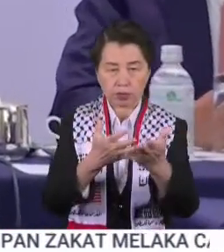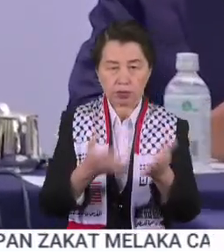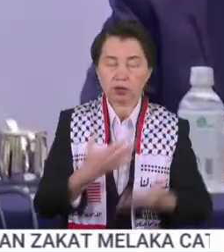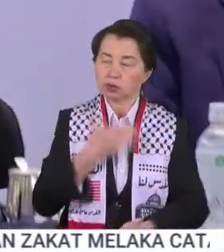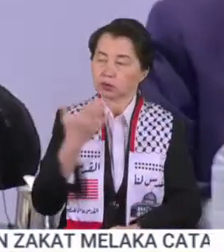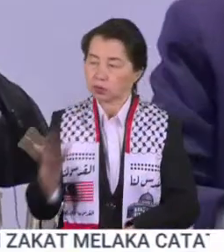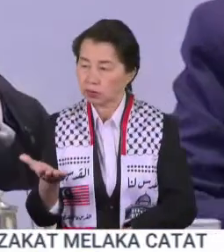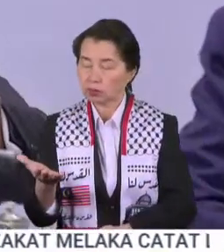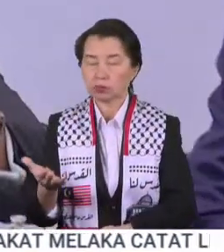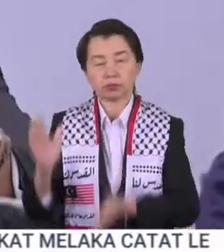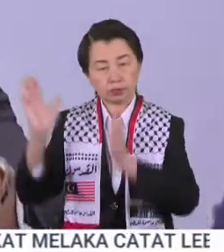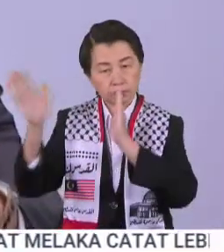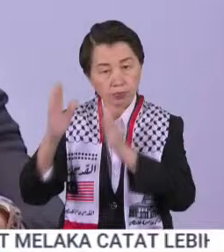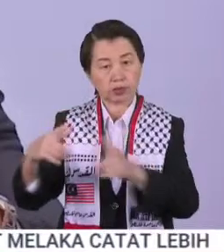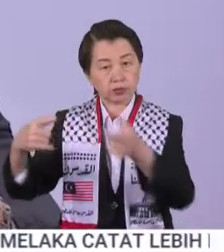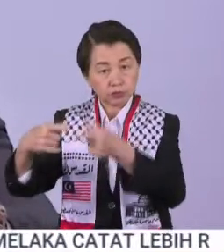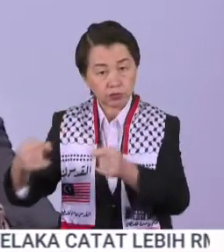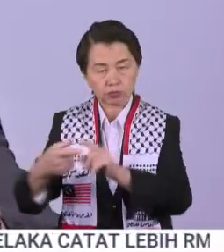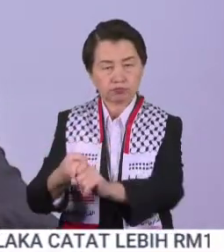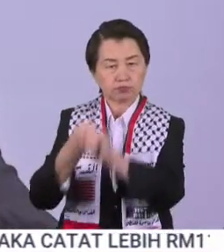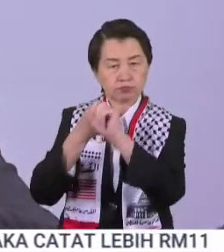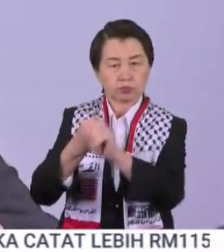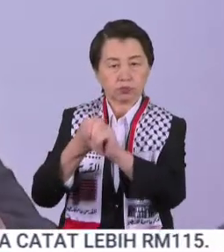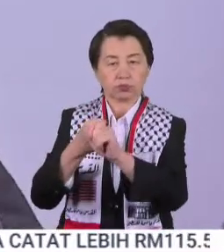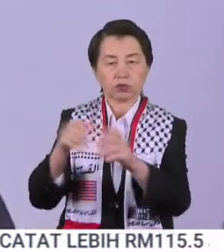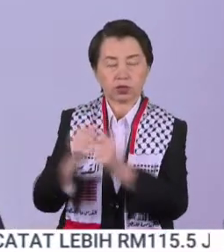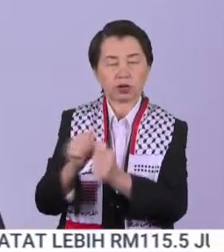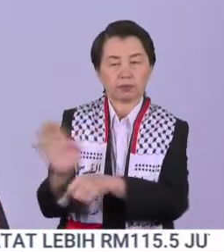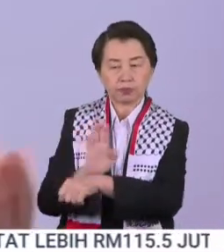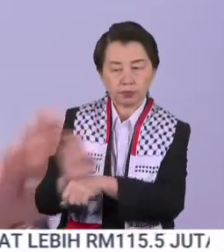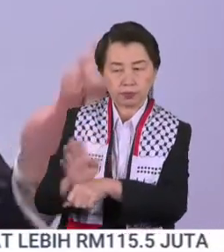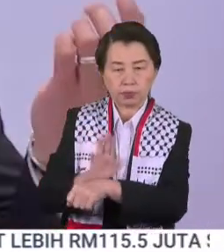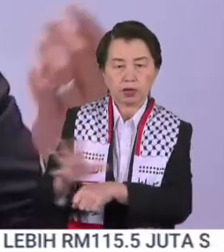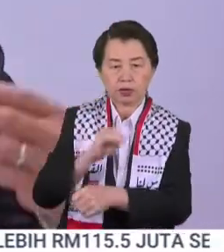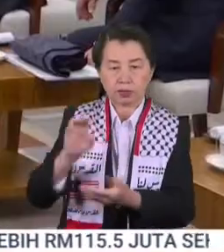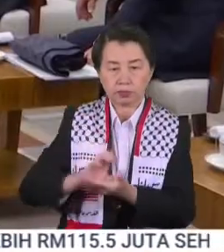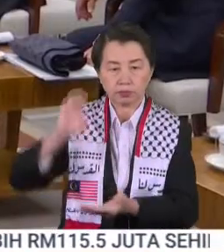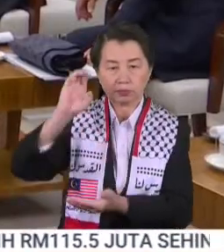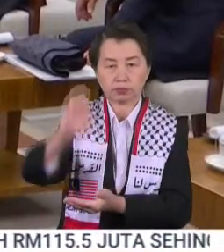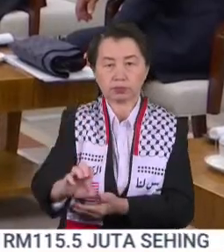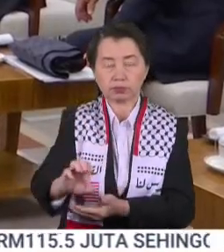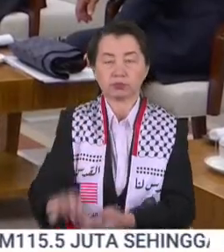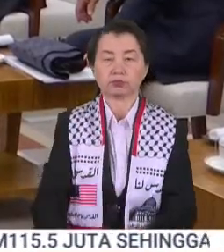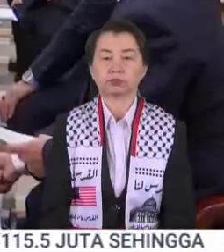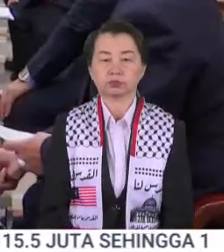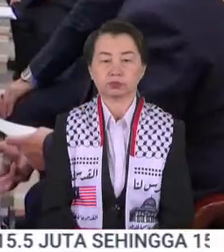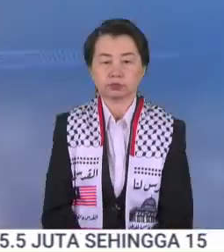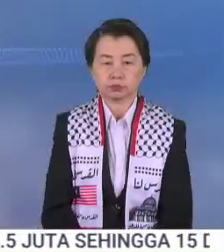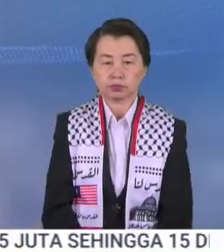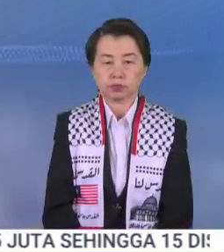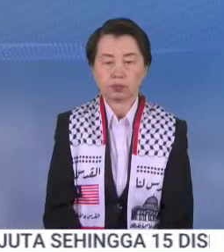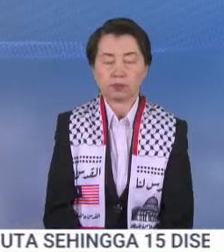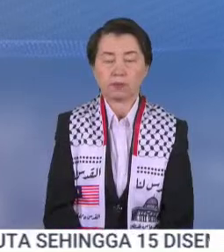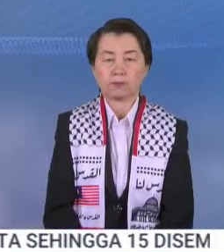mencerminkan hubungan Jepun dan Malaysia yang kukuh dalam perdagangan dan pelaburan.